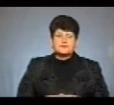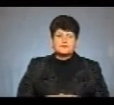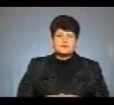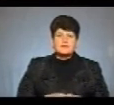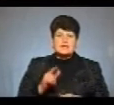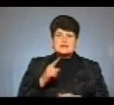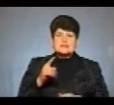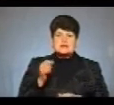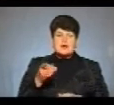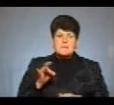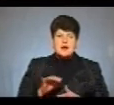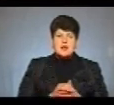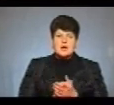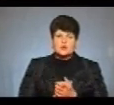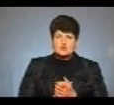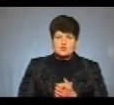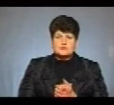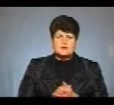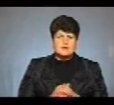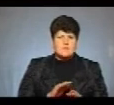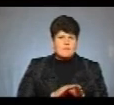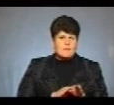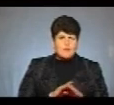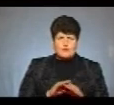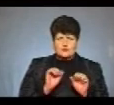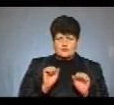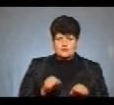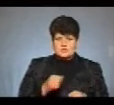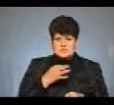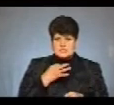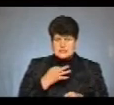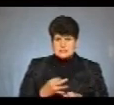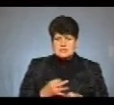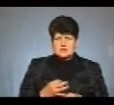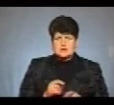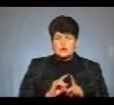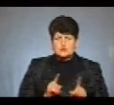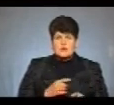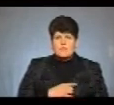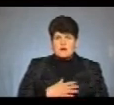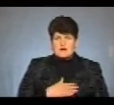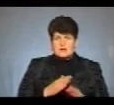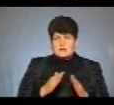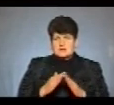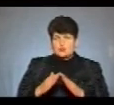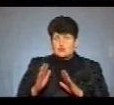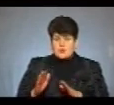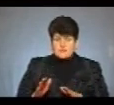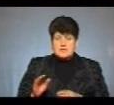Загребеля Дружба фактично повністю, можна сказати, таким районом, особливо приватна забудова. І